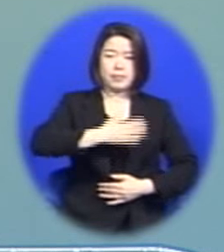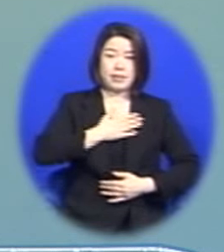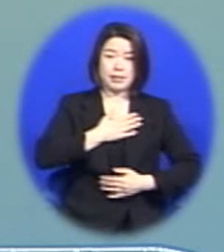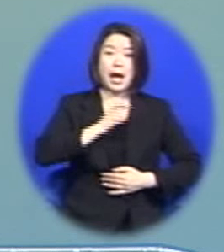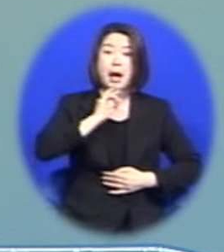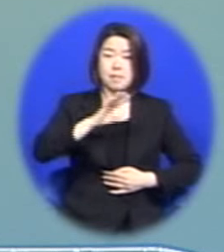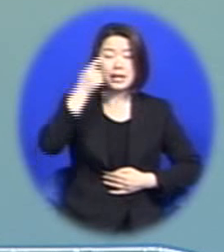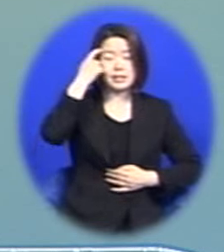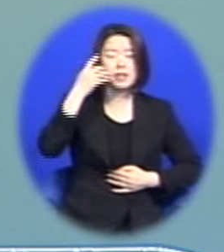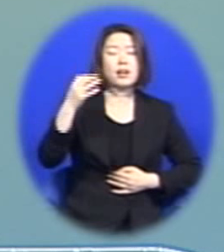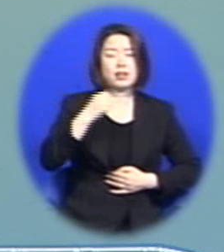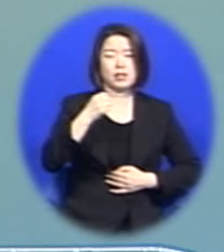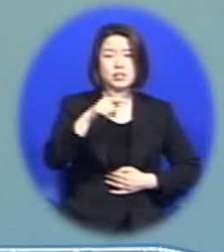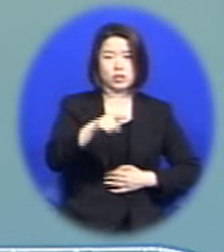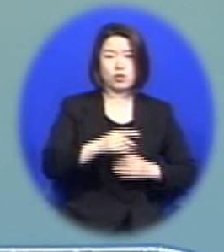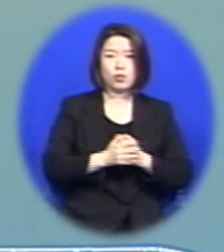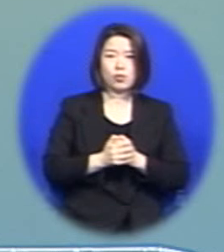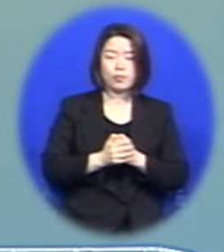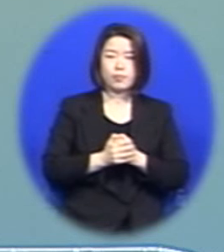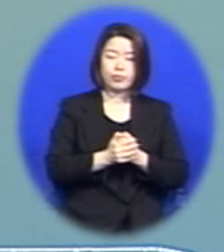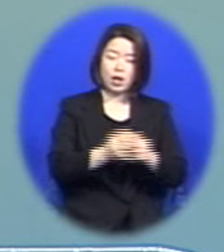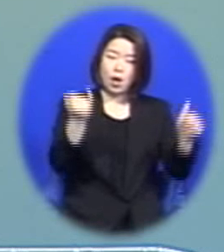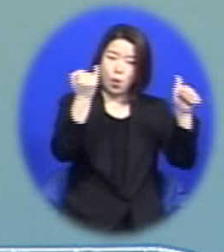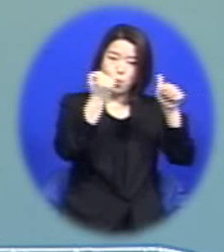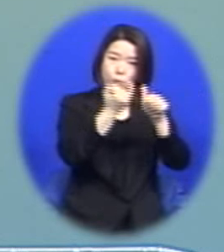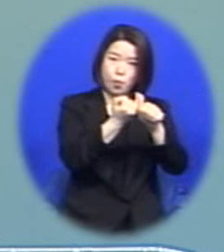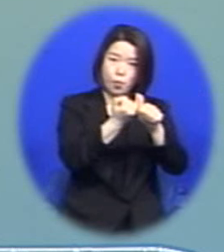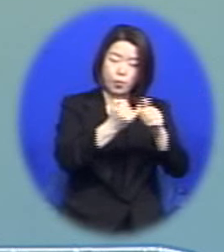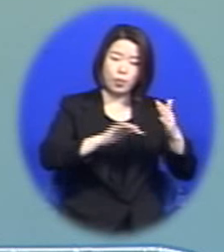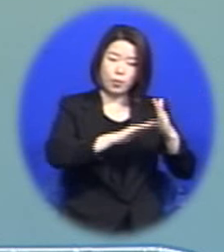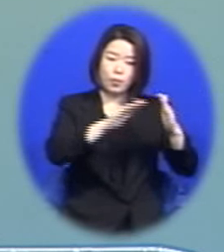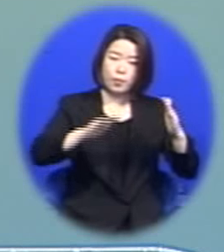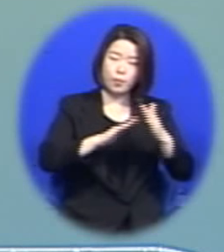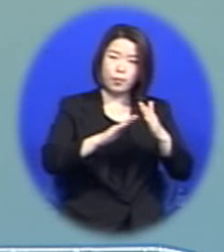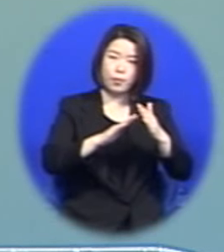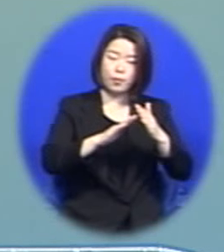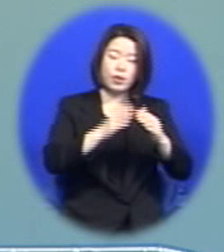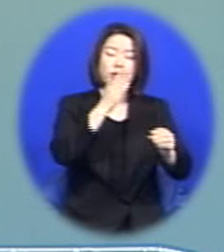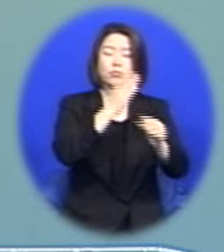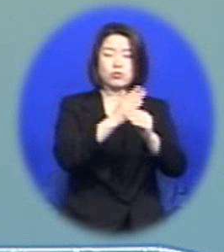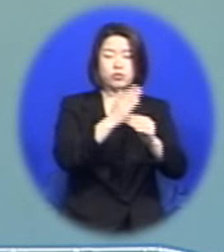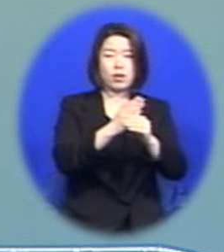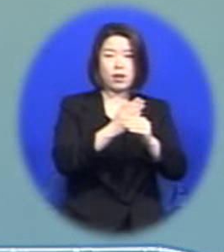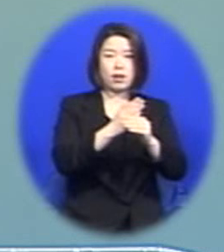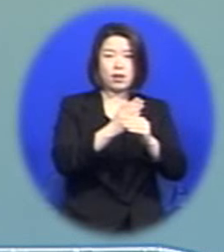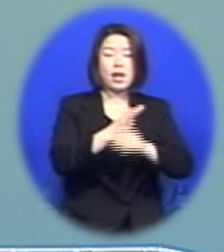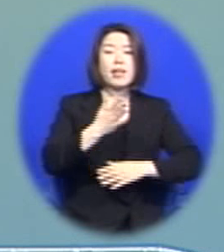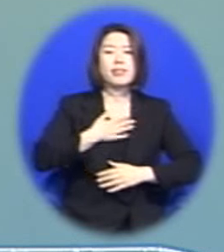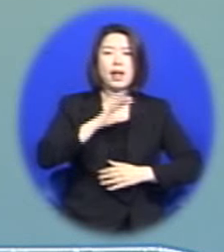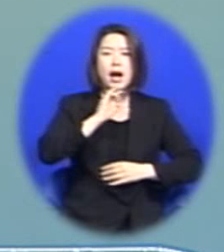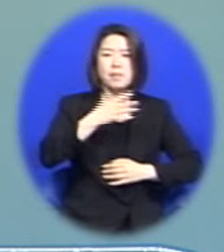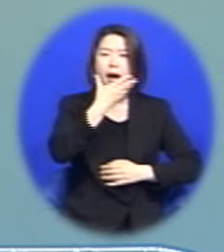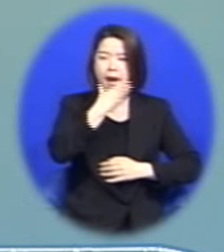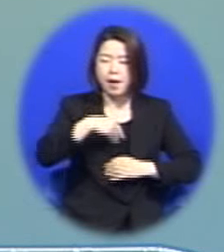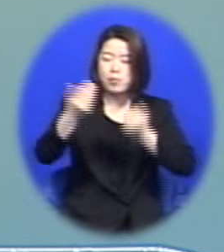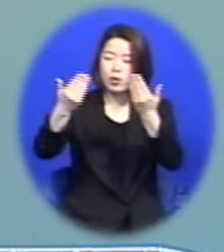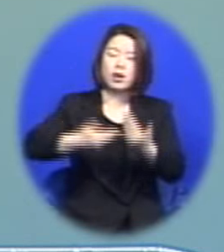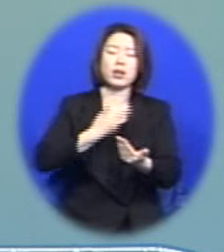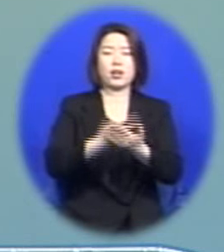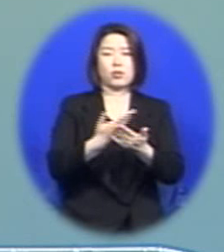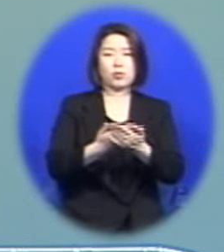결혼의 사는 부부 사이에도 가족들 중에도 나 행복하게 해 달라야 그렇게 요구하는 그